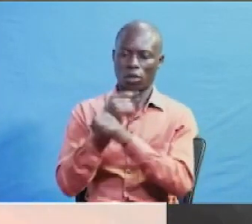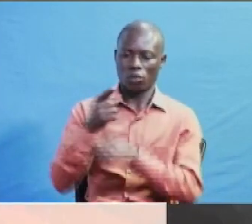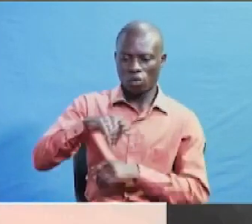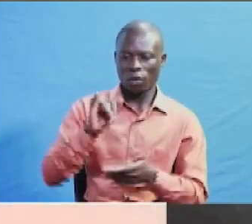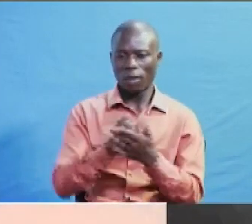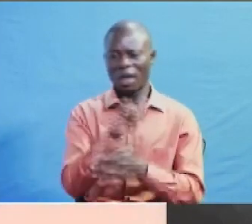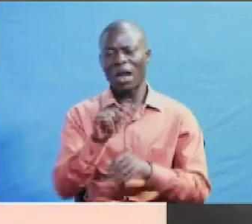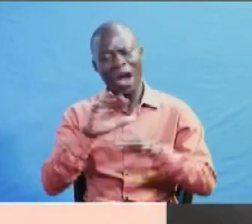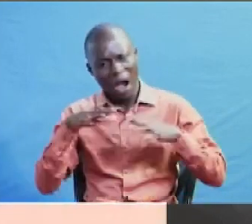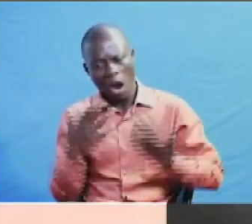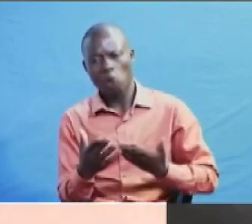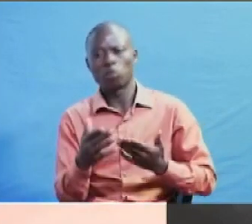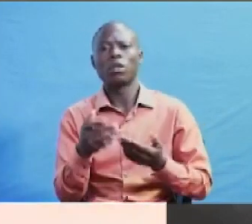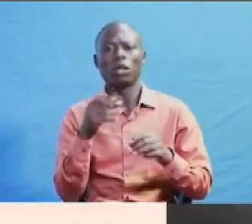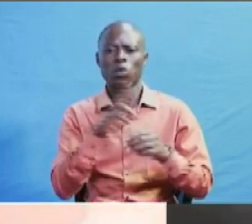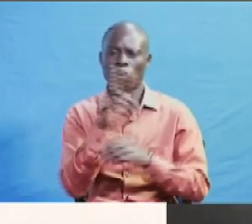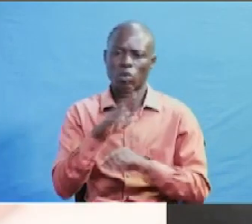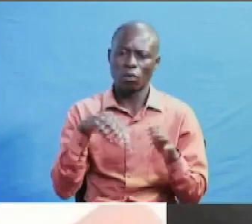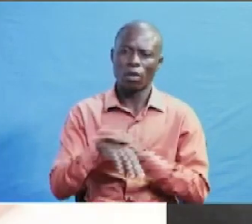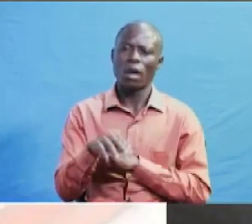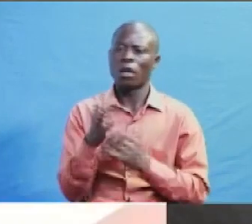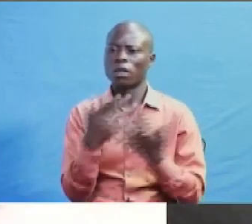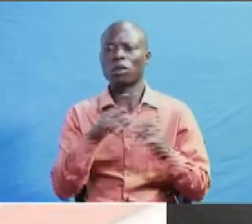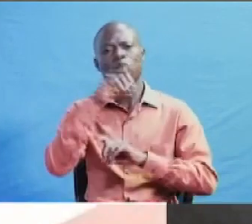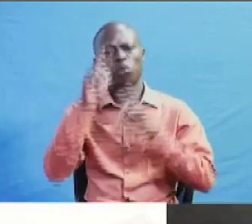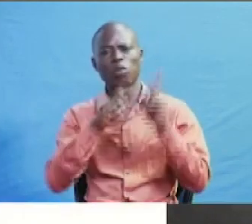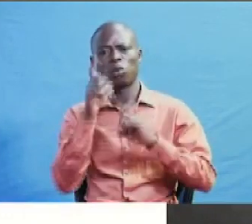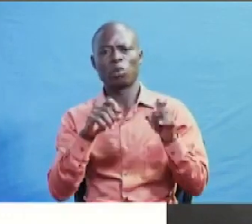hali ya utata katika taifa letu, unaibua maswali zaidi